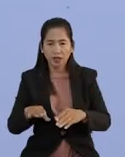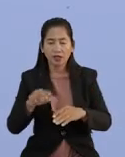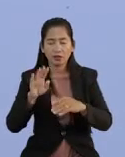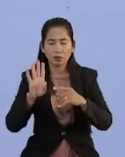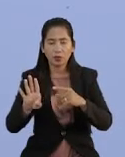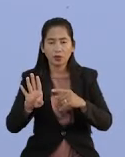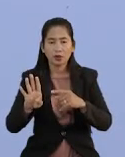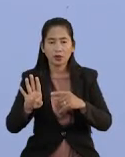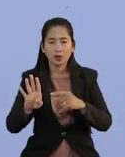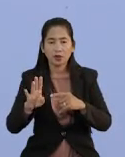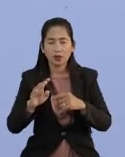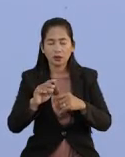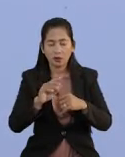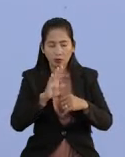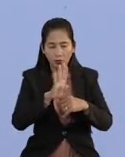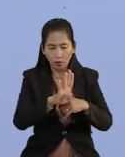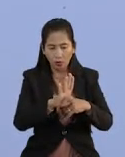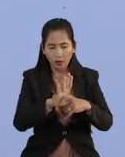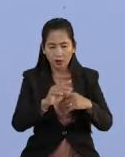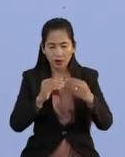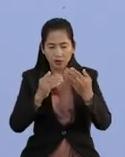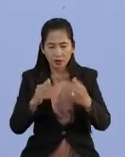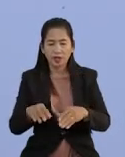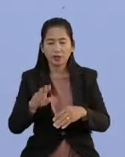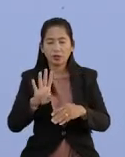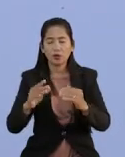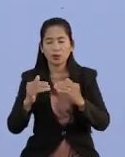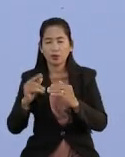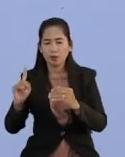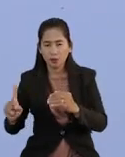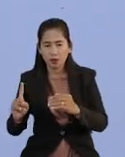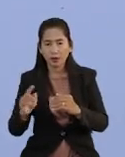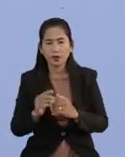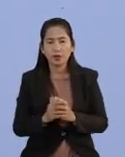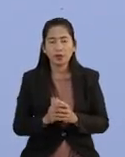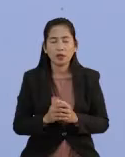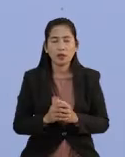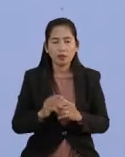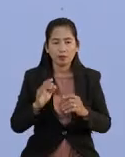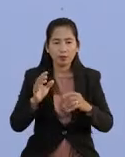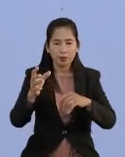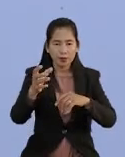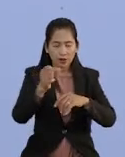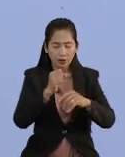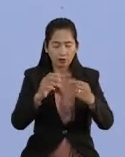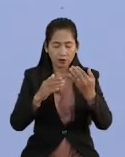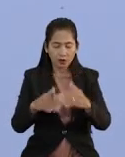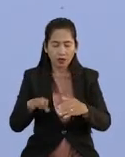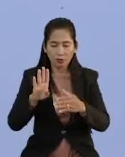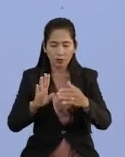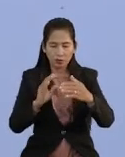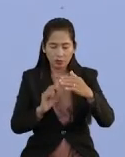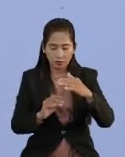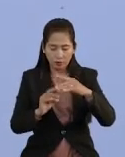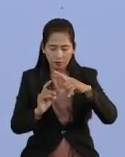nâng buồn. Buồn chạy nâng buồn, xa mùi. Bảo phía dốc chạy nâng buồn, tao phía bay chạy nâng phần màn.